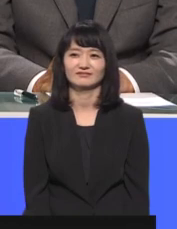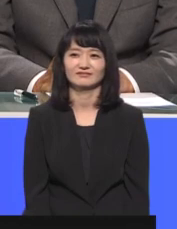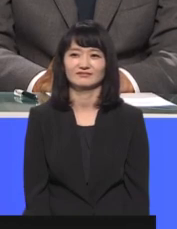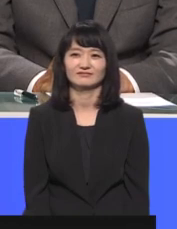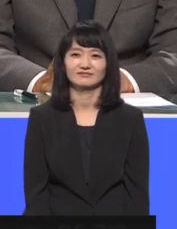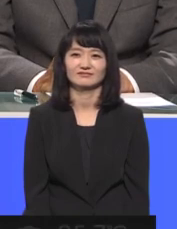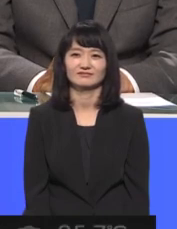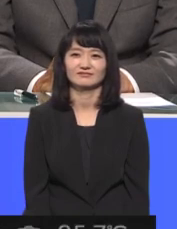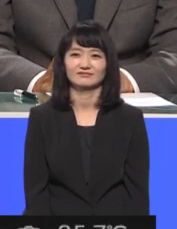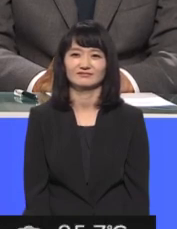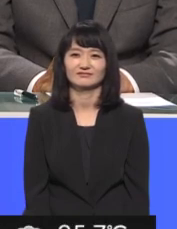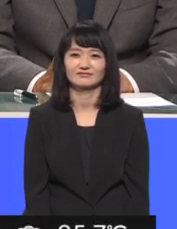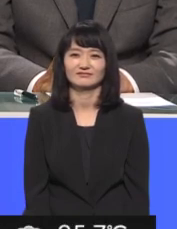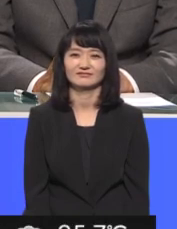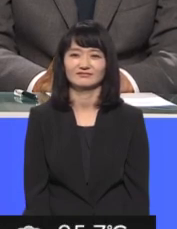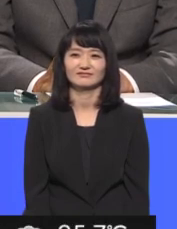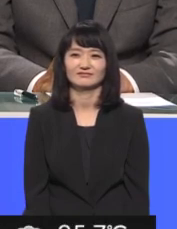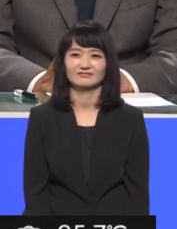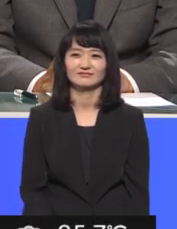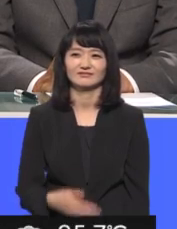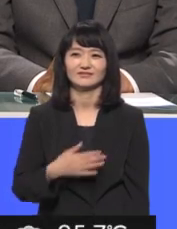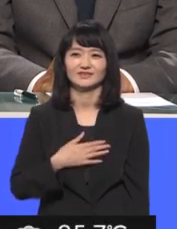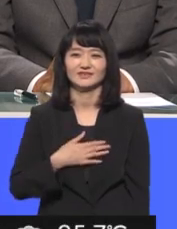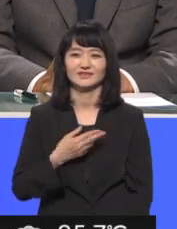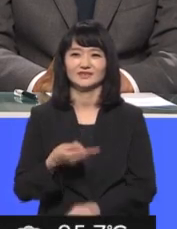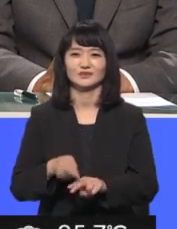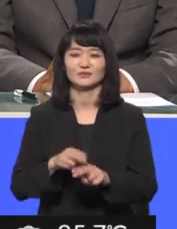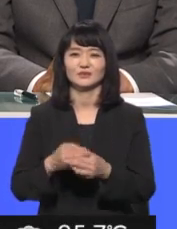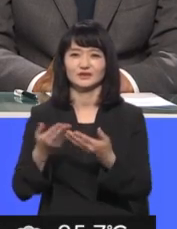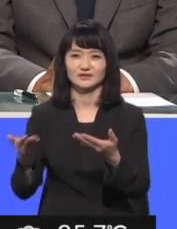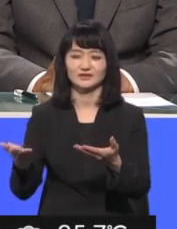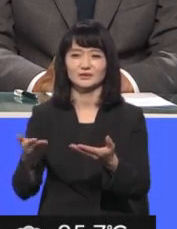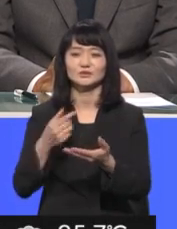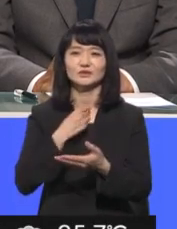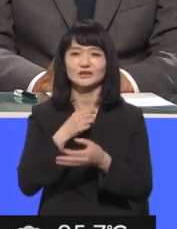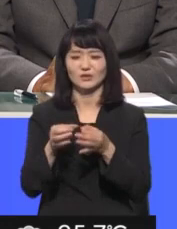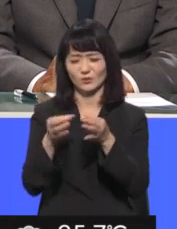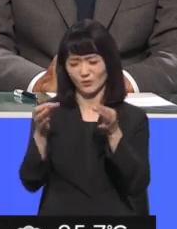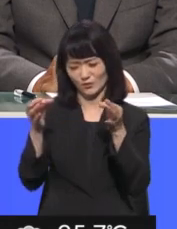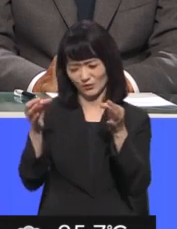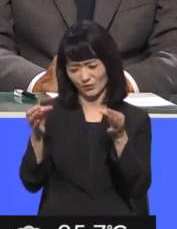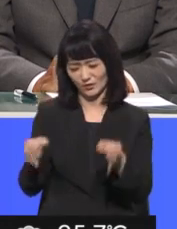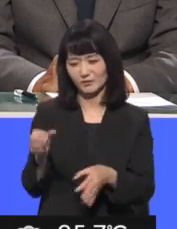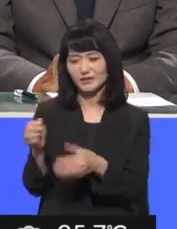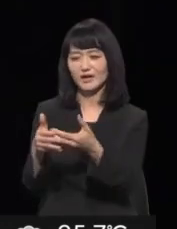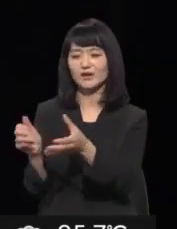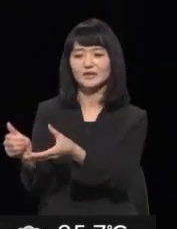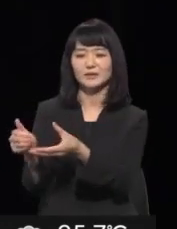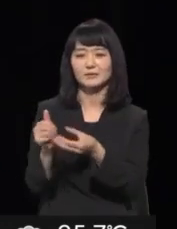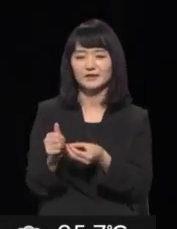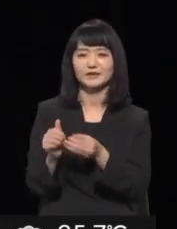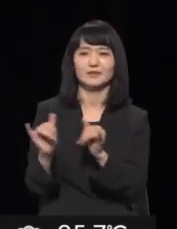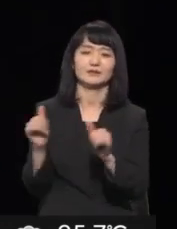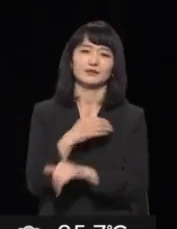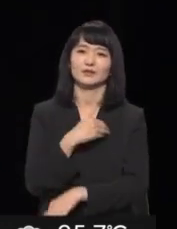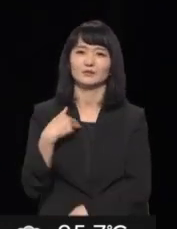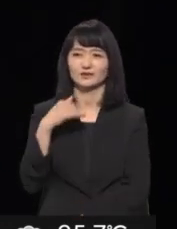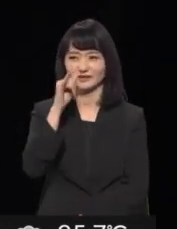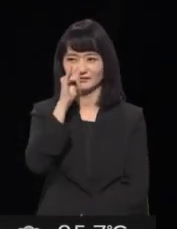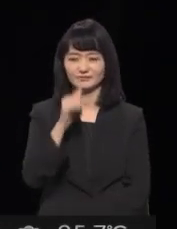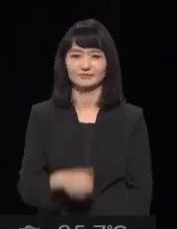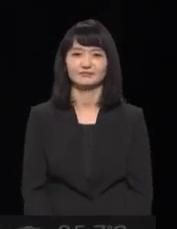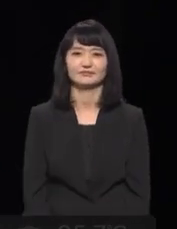드렸으면 좋겠습니다. 오늘 간만에 여당에게 아, 여유가 생겼던. 유어마인드님하고 간만에 표현한 그다음에 훈이님.